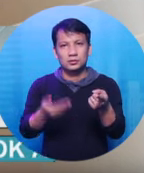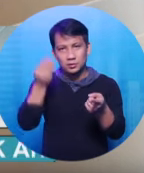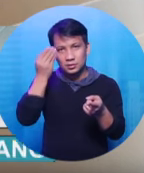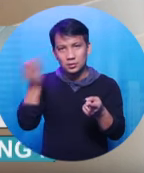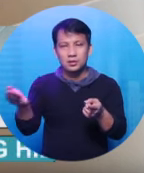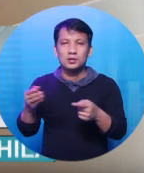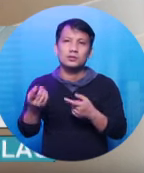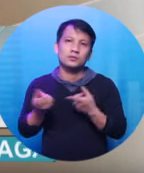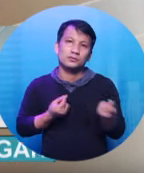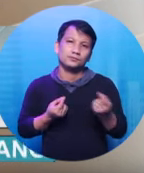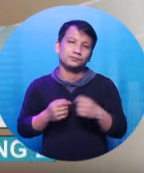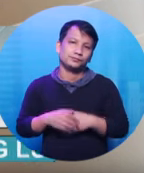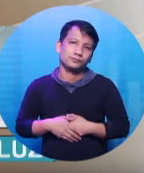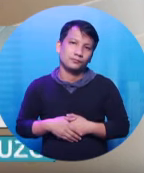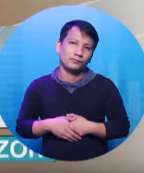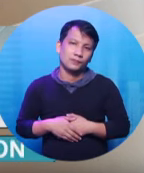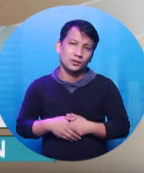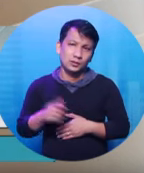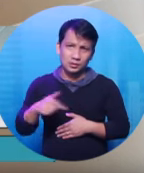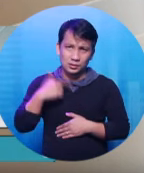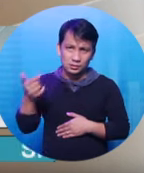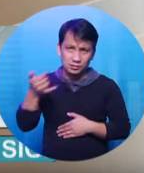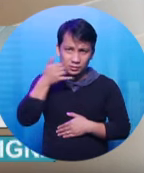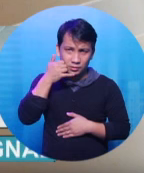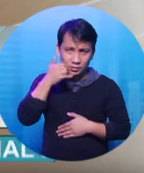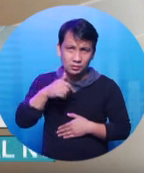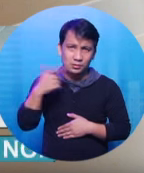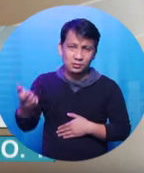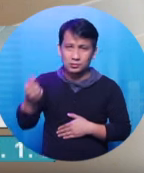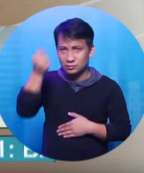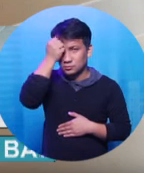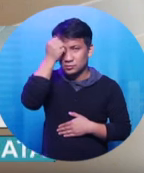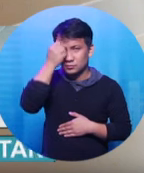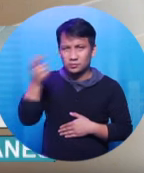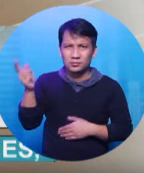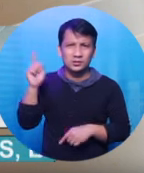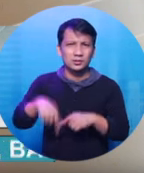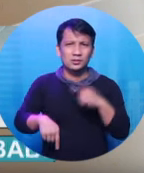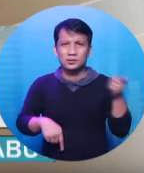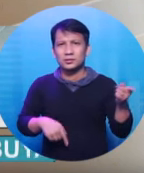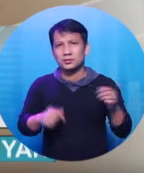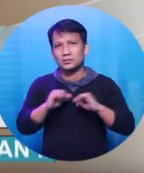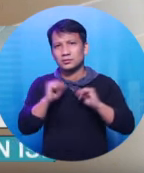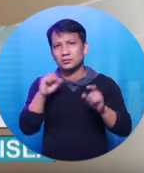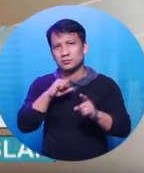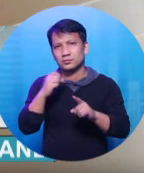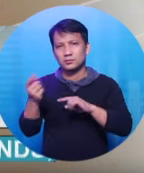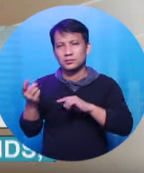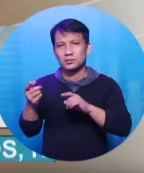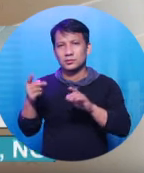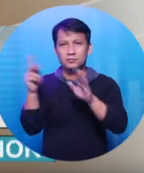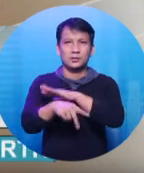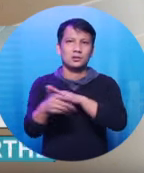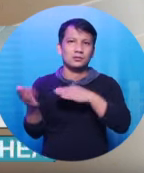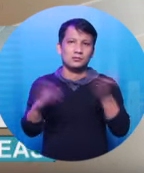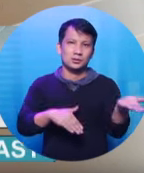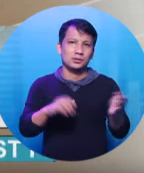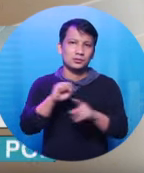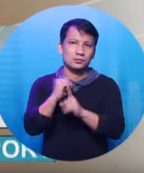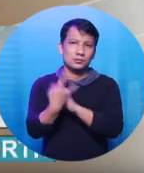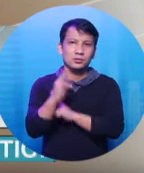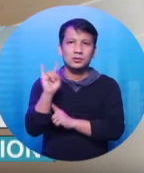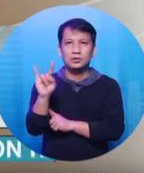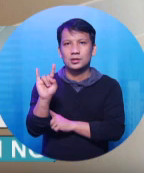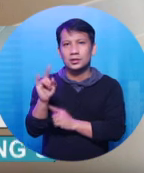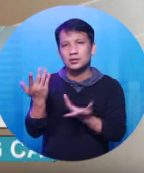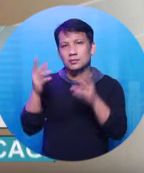lang is kinausap niya po yung brother ko, tawagin mo na lang din bobo yung kapatid ko, pero huwag mong patayin sa social media. Yun po ang sa akin. Kasi